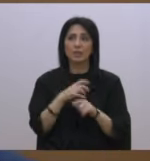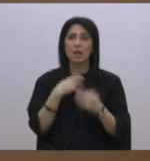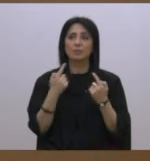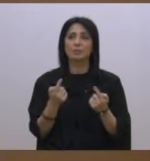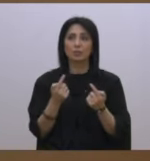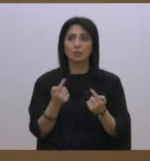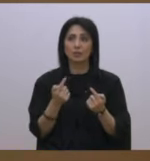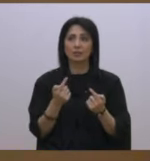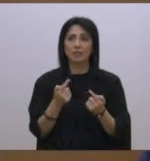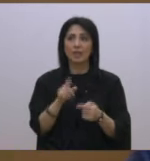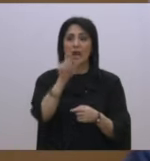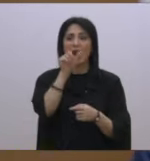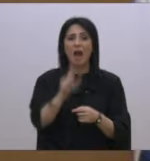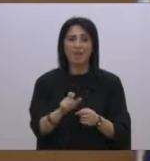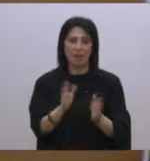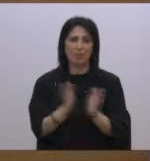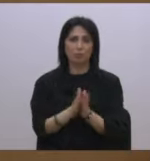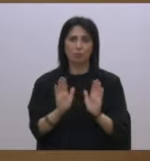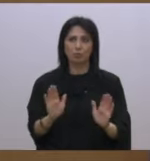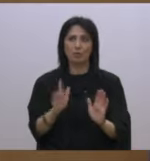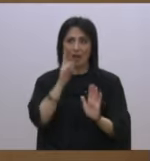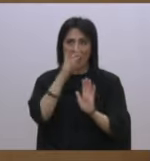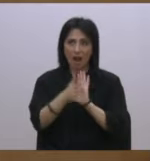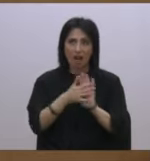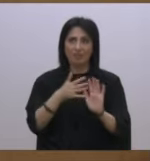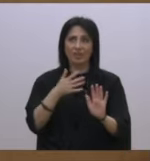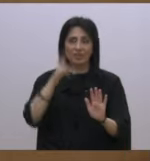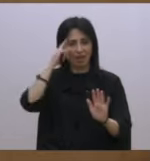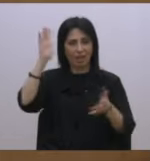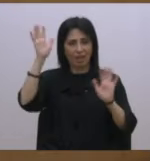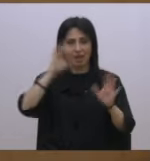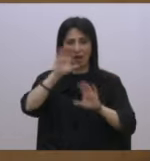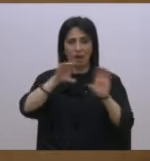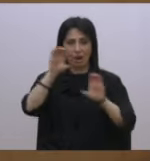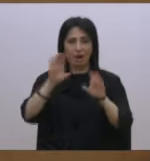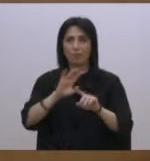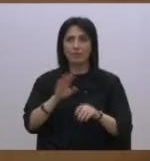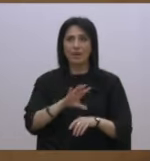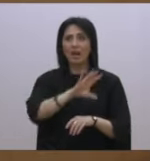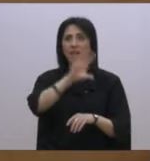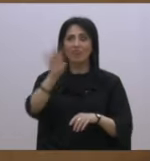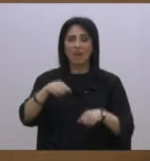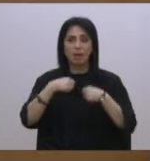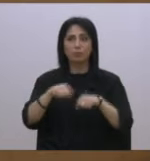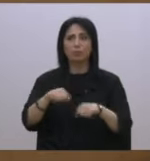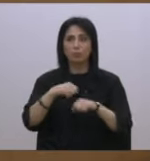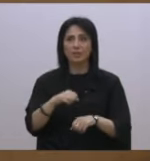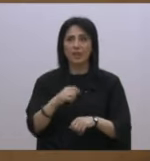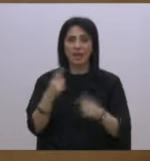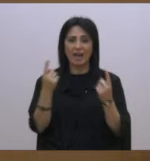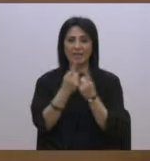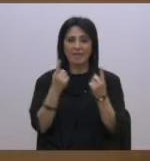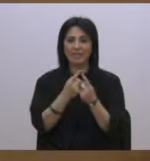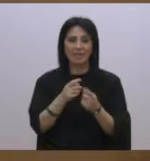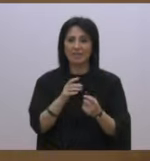ძალიან მნიშვნელოვანია ადამიანურად გცხოვს კაცო გავიგე რომ იყინებ ოღონდ სხვათა შორის ყველა გალახვაზე ერთ-ერთზე არასდროს